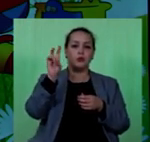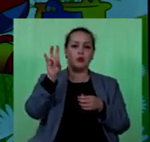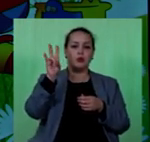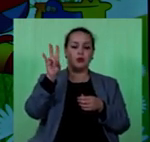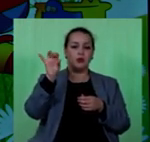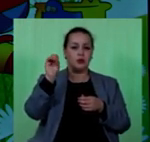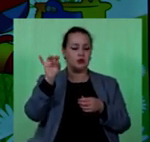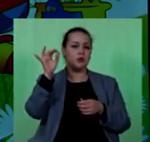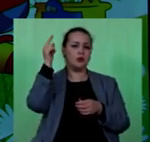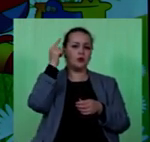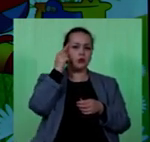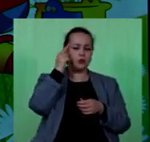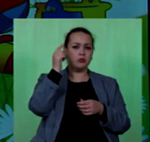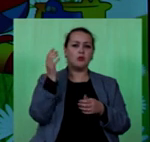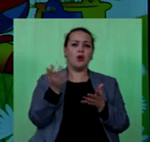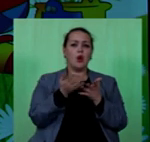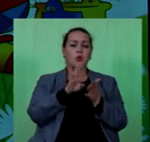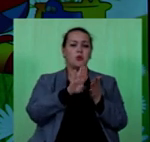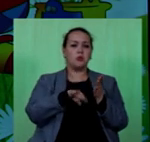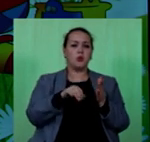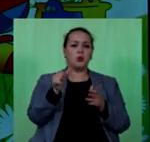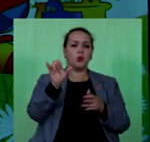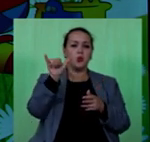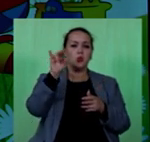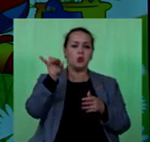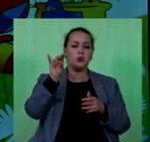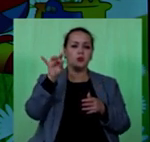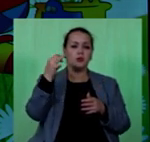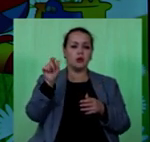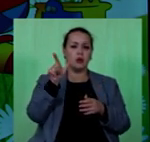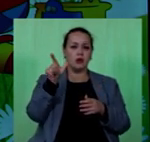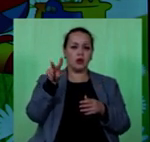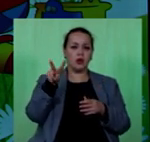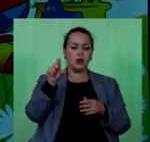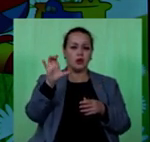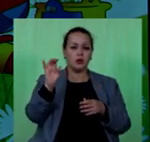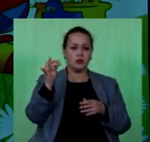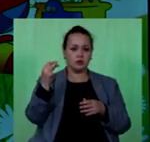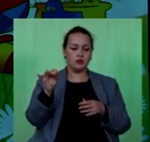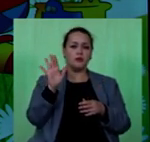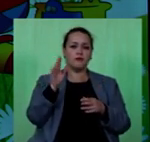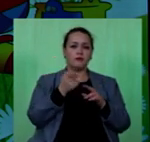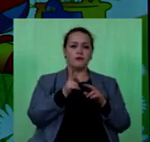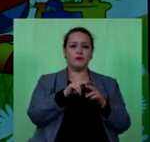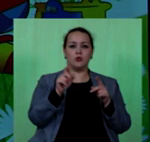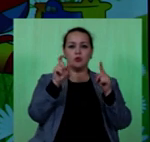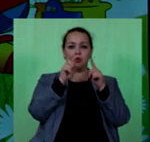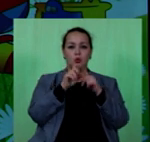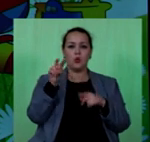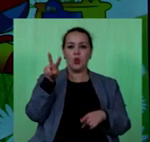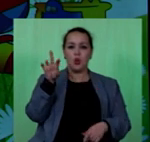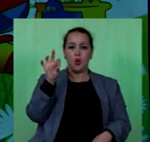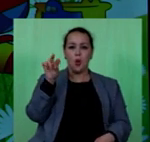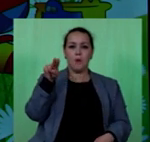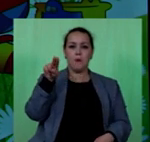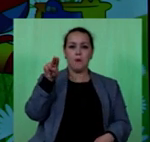думаем какой безударный гласный в данном слове совершенно верно ло по то